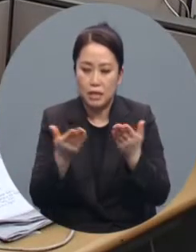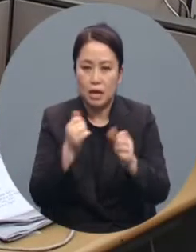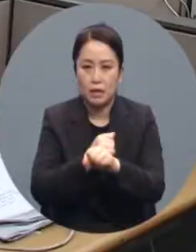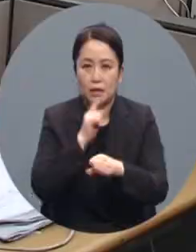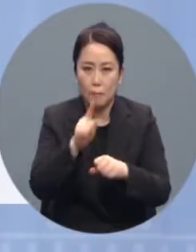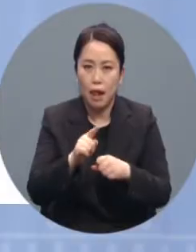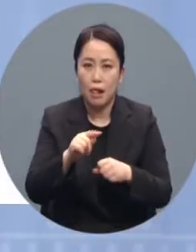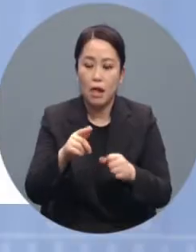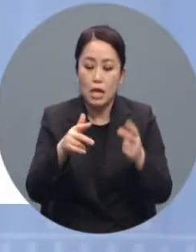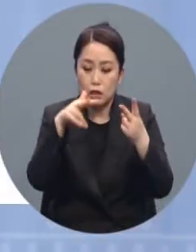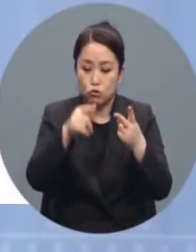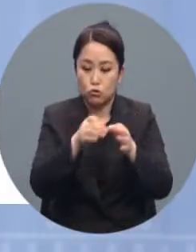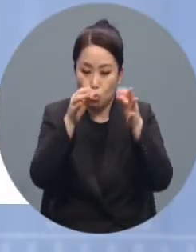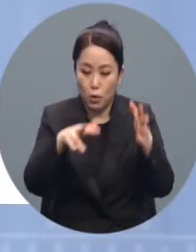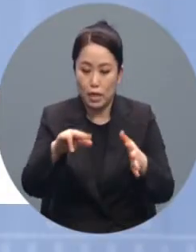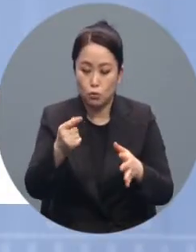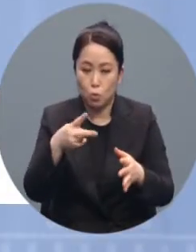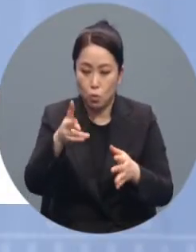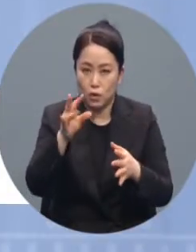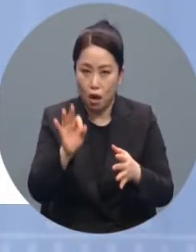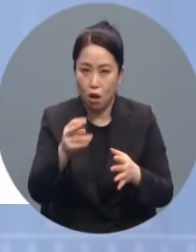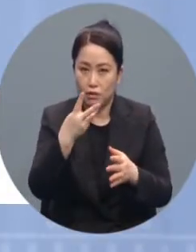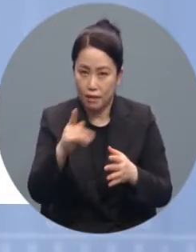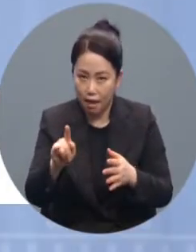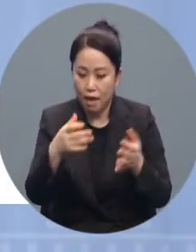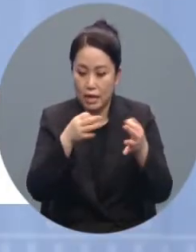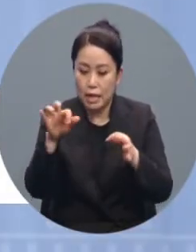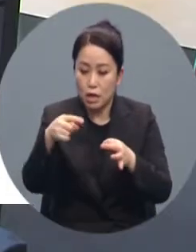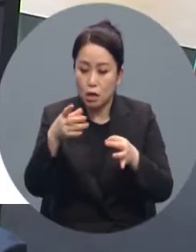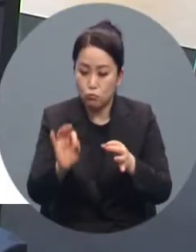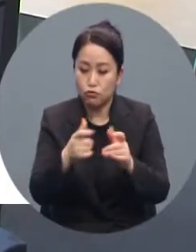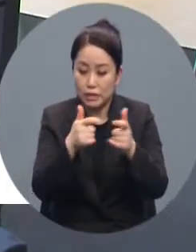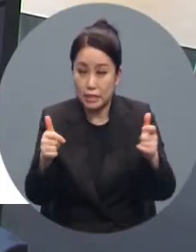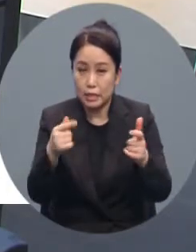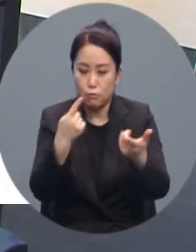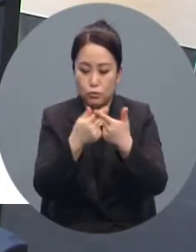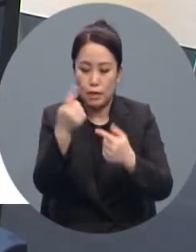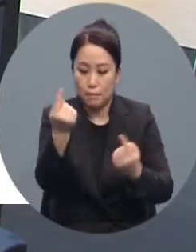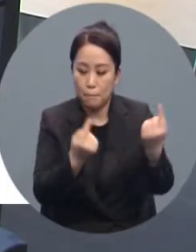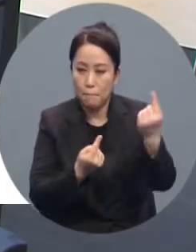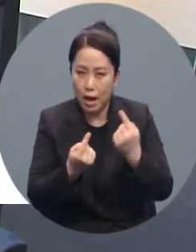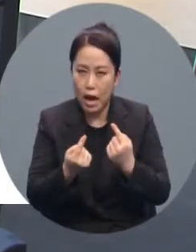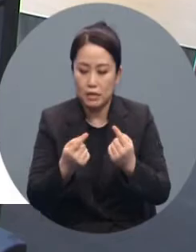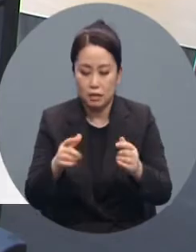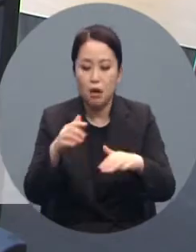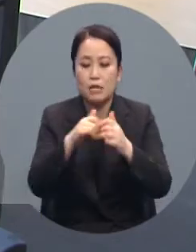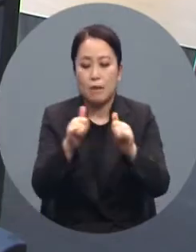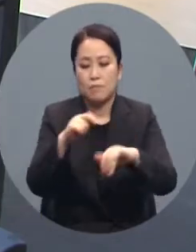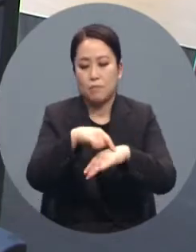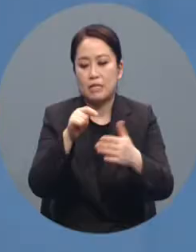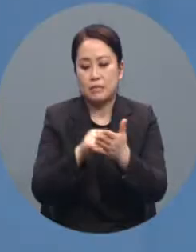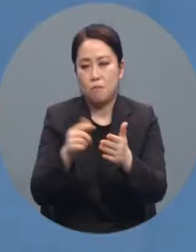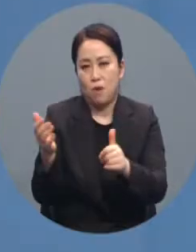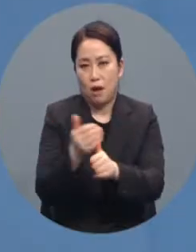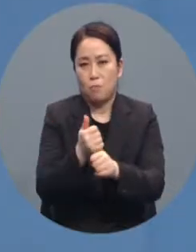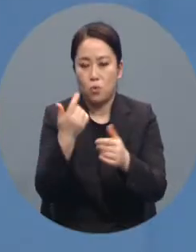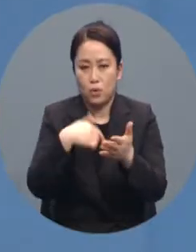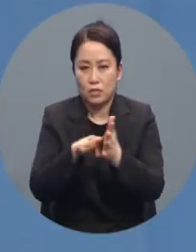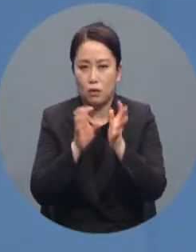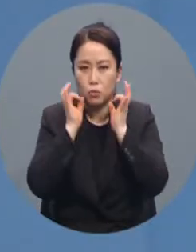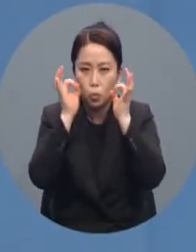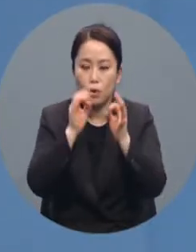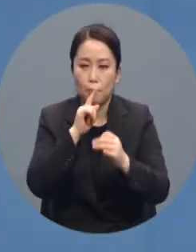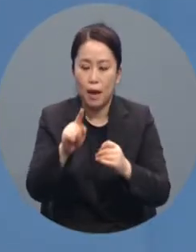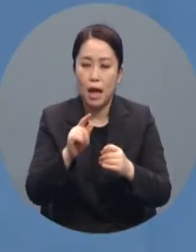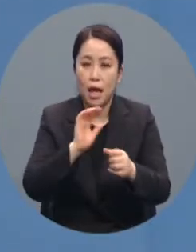조경태, 김웅, 윤영석 등 당권 주자들이 잇따라 부산을 찾아 민심 확보에 나섰습니다. 대구